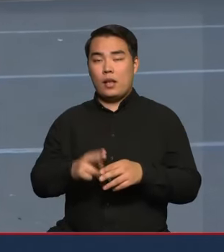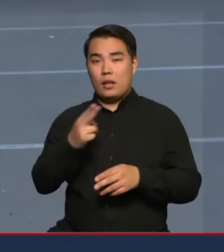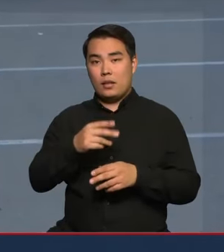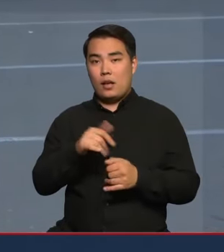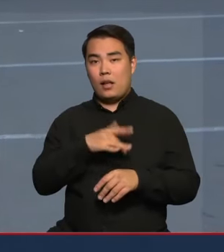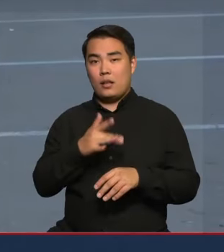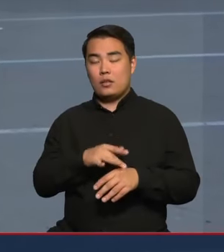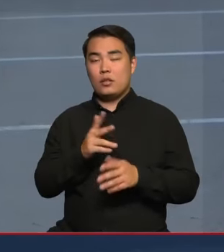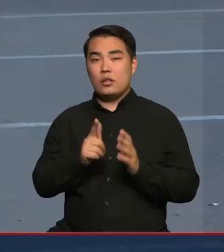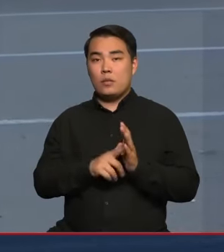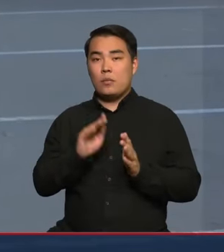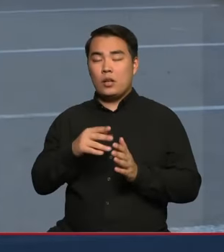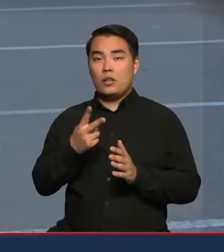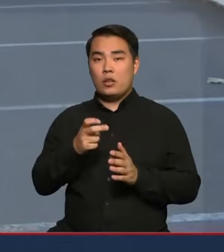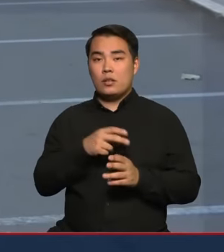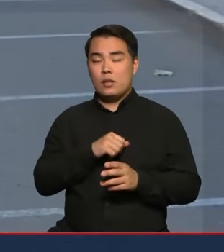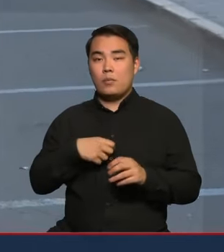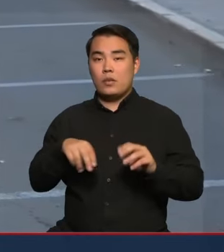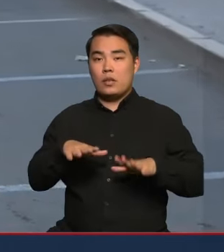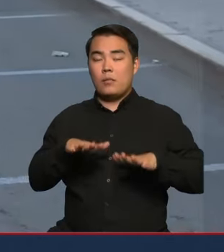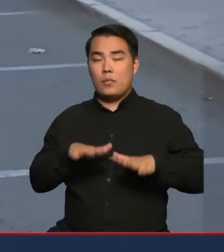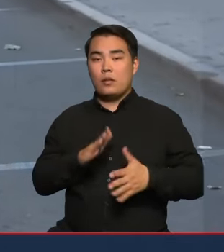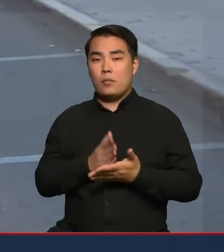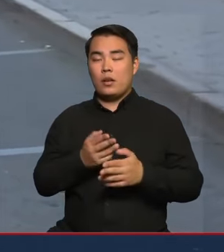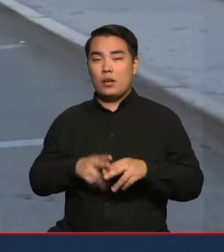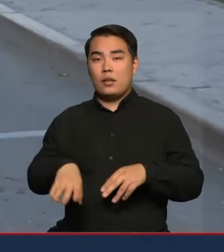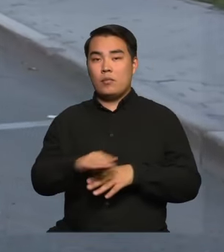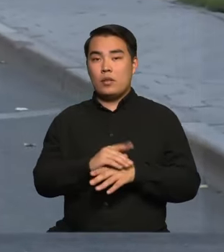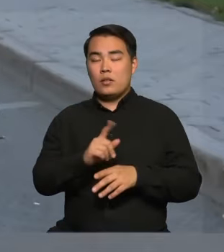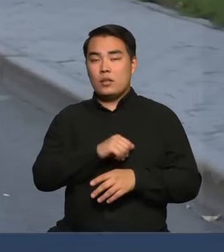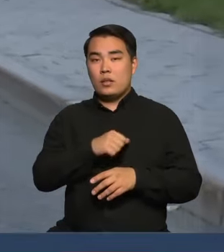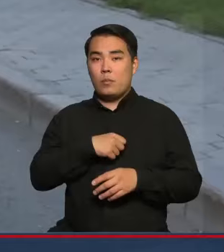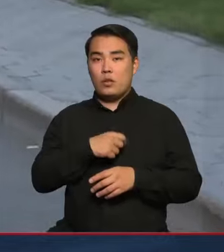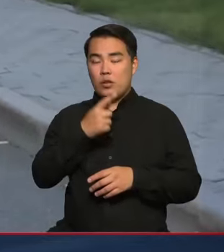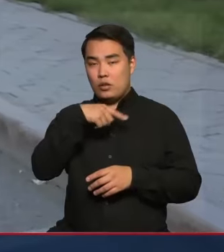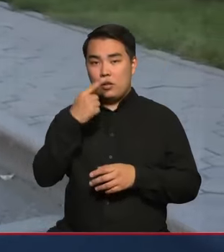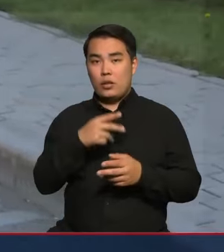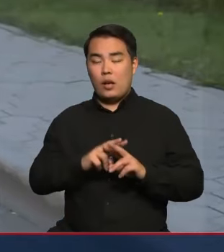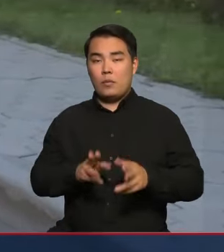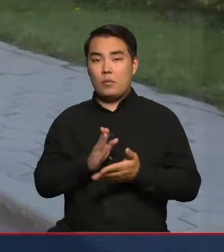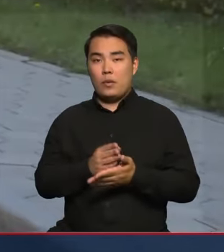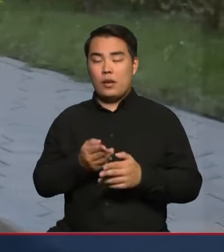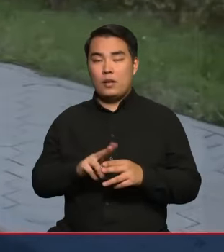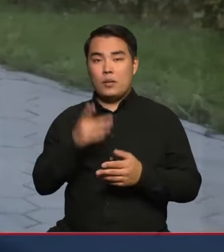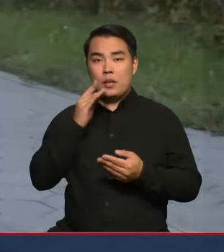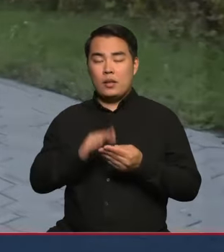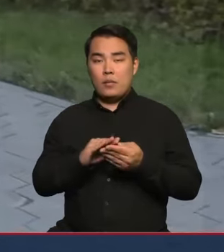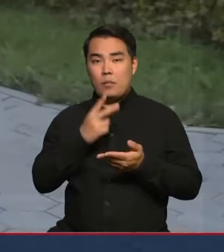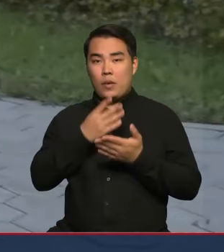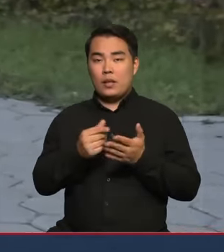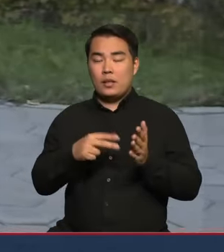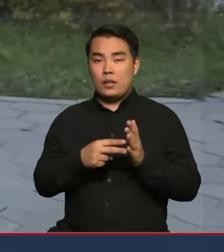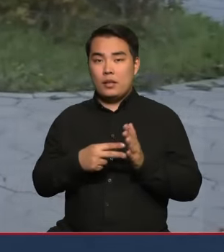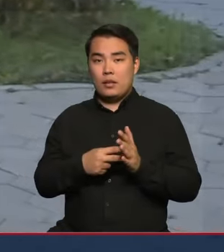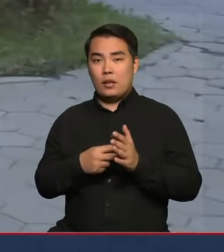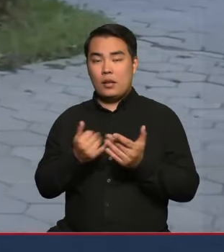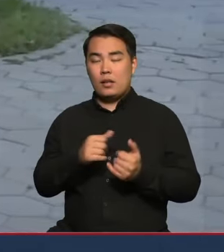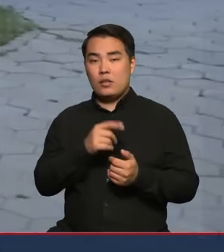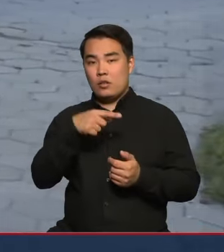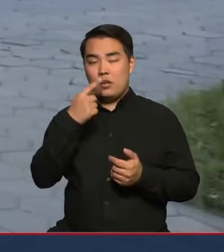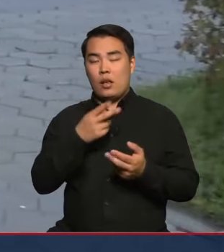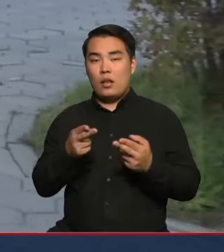осындай 7200-ден астам орын бар. Оның барлығы жекенің қолында. Сәйкесінше тұрақтан түскен теңгенің басым бөлігі